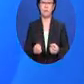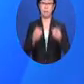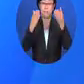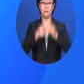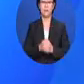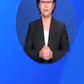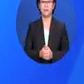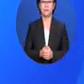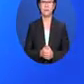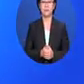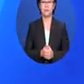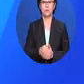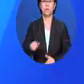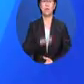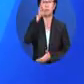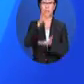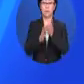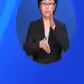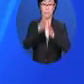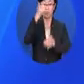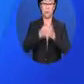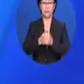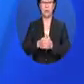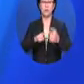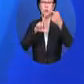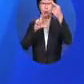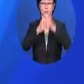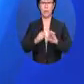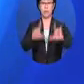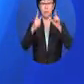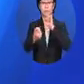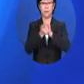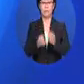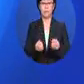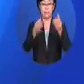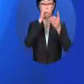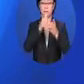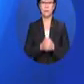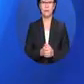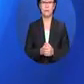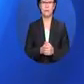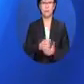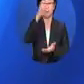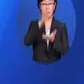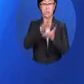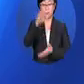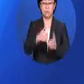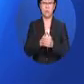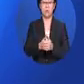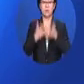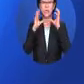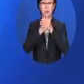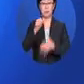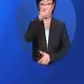지내는 날이었는데요. 우리 천안시에도 정월대보름 행사가 준비되어 있습니다. 천안역에 세워져 있는